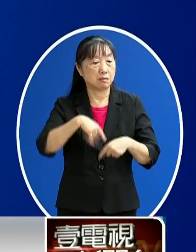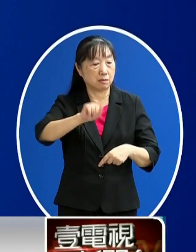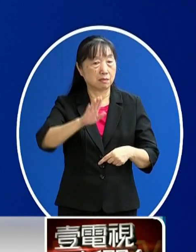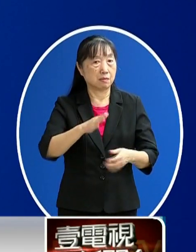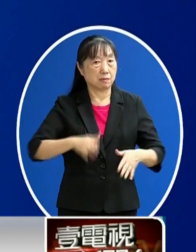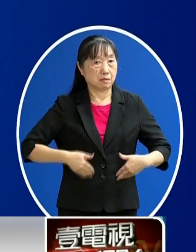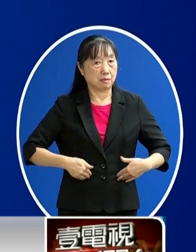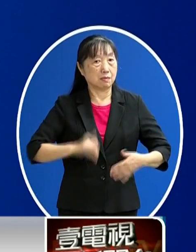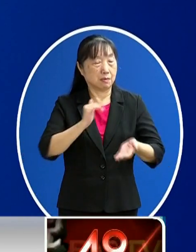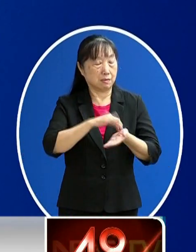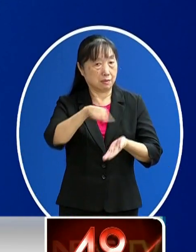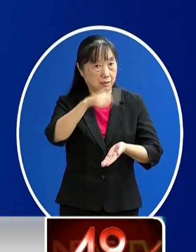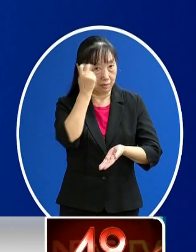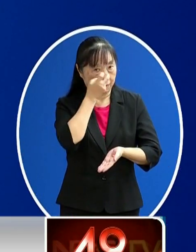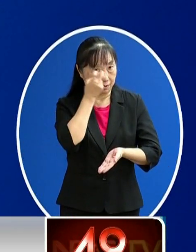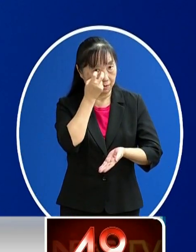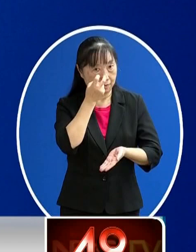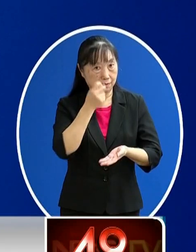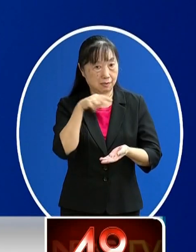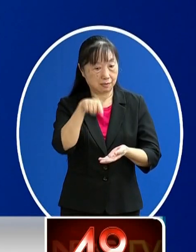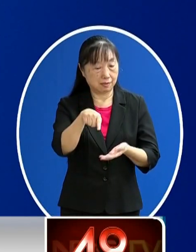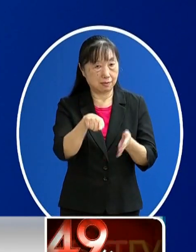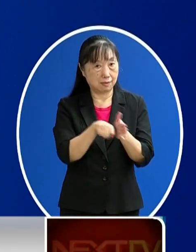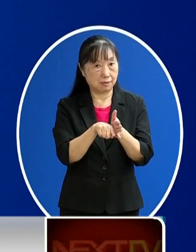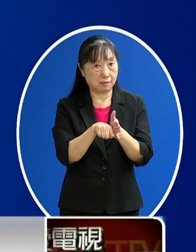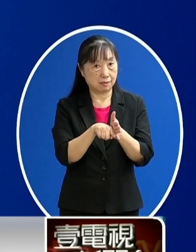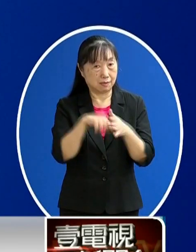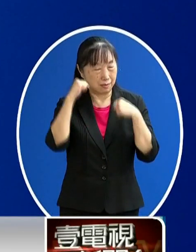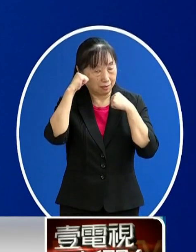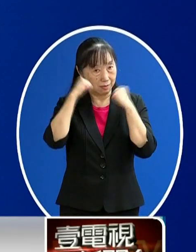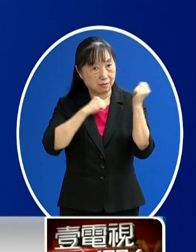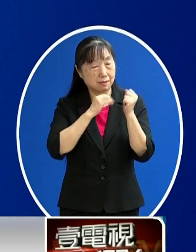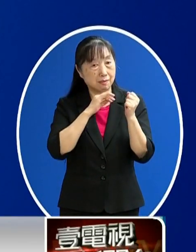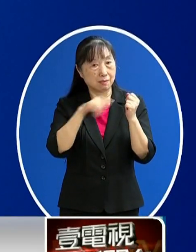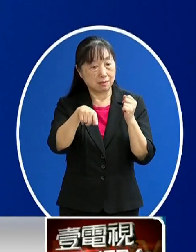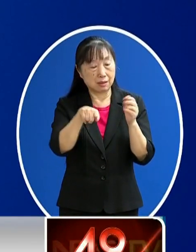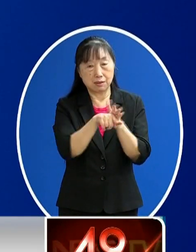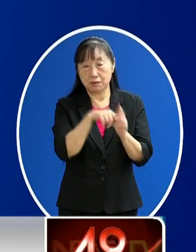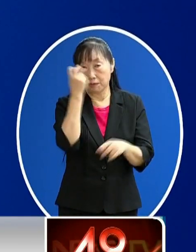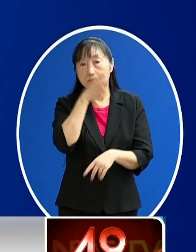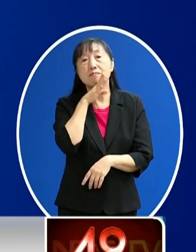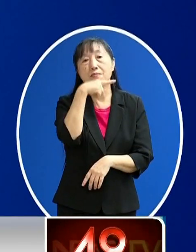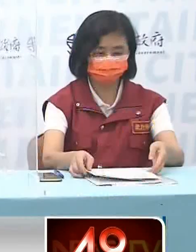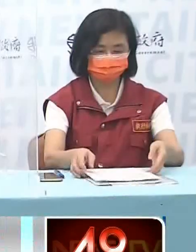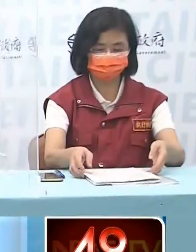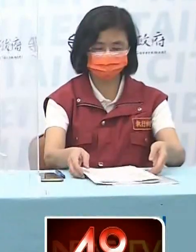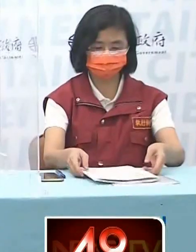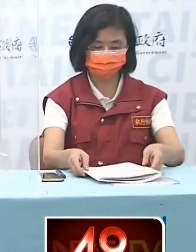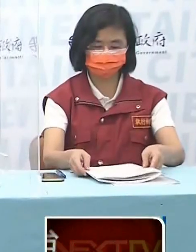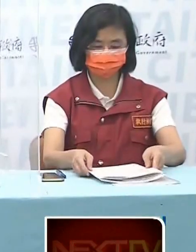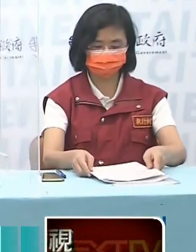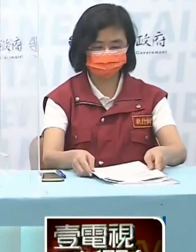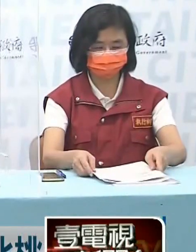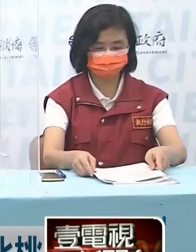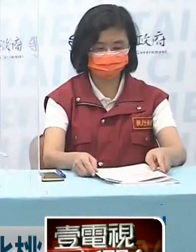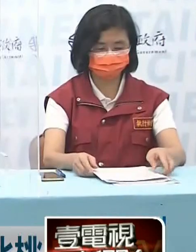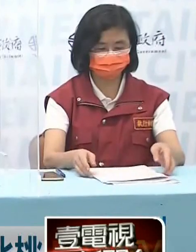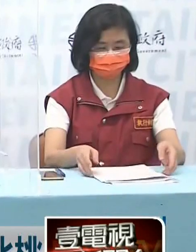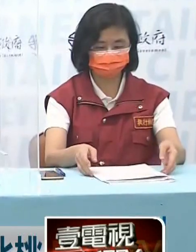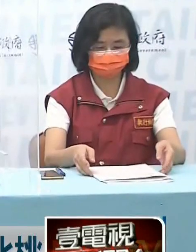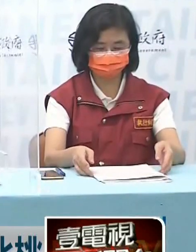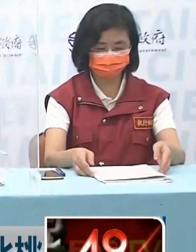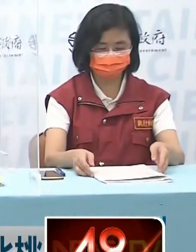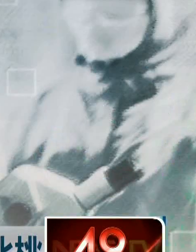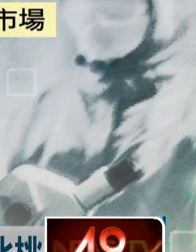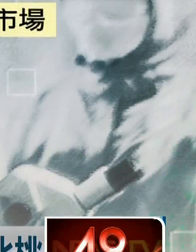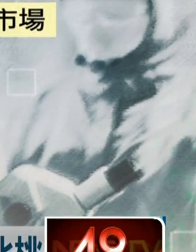去采检哦。那当天凌晨是阴性，那下午再采是阳性。 新北市府同步公布足迹确